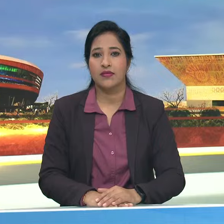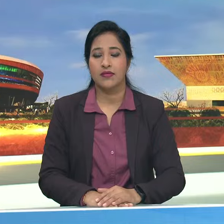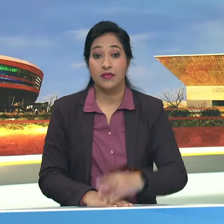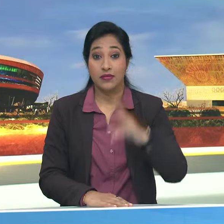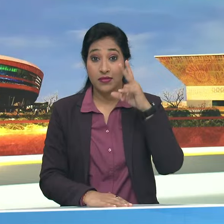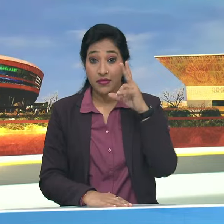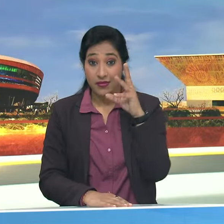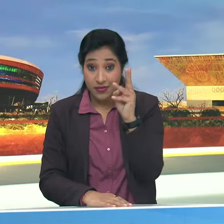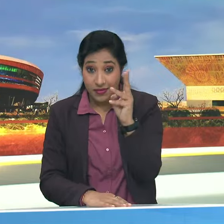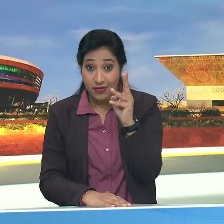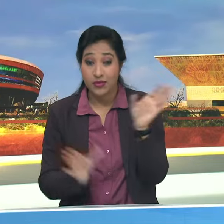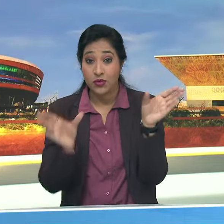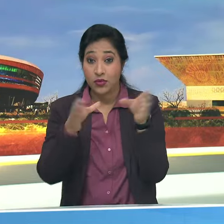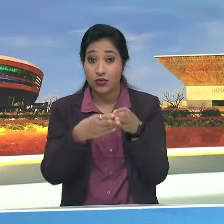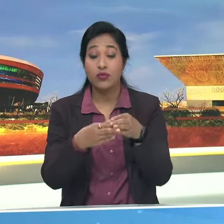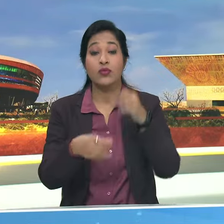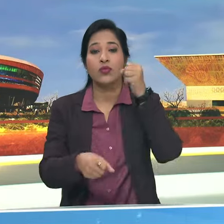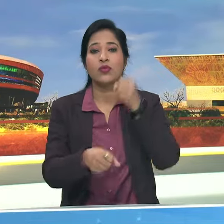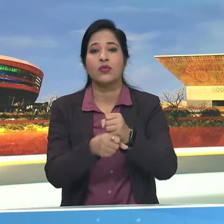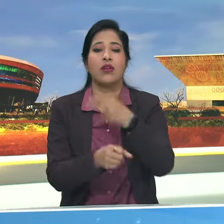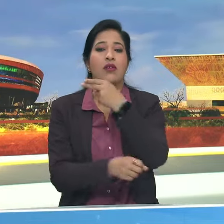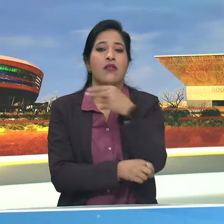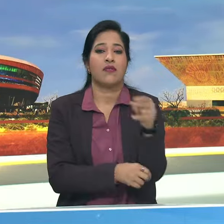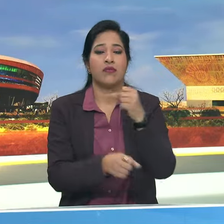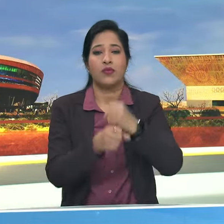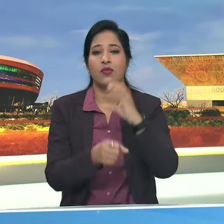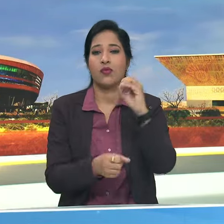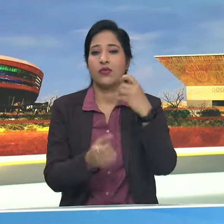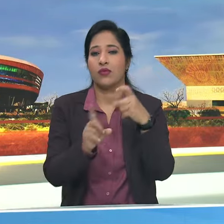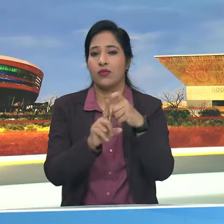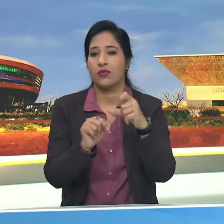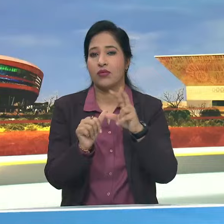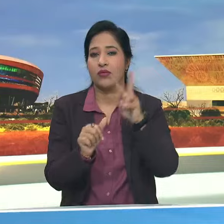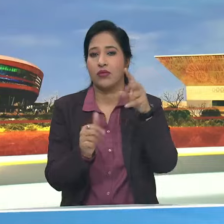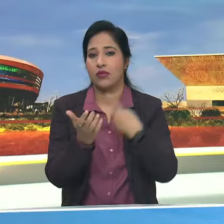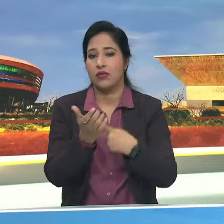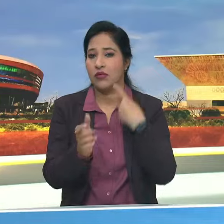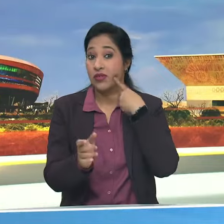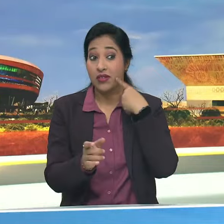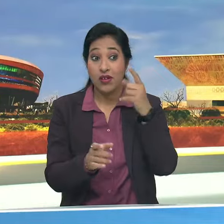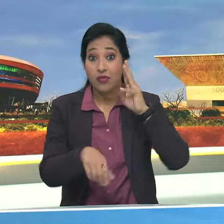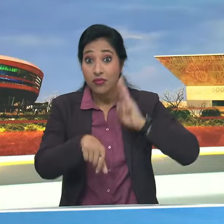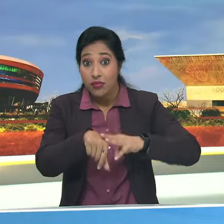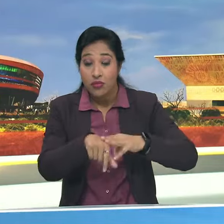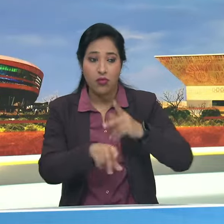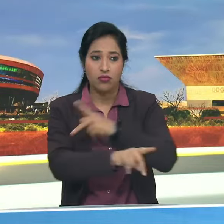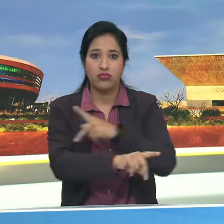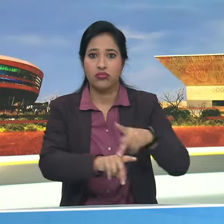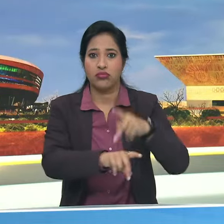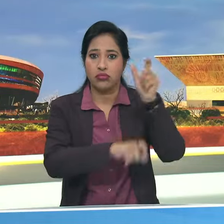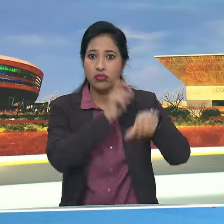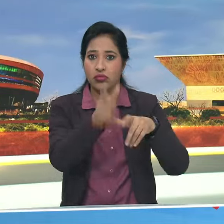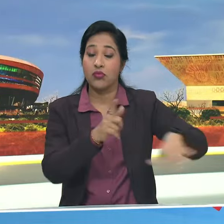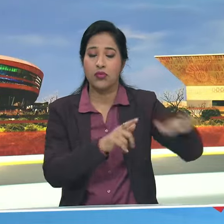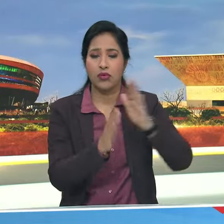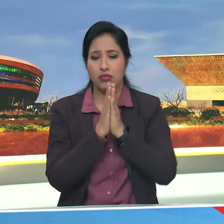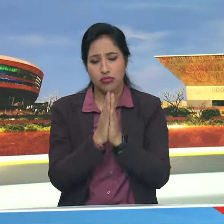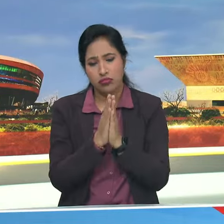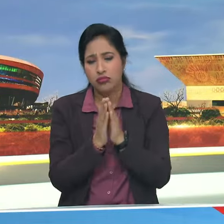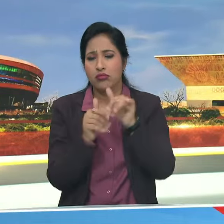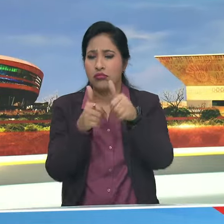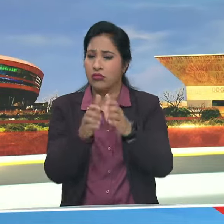तीसरा समूह गोदावरी के नाम से, इसके सदस्य सभी प्रोफेशनल्स हैं, बाबा के दर्शन कर चुके